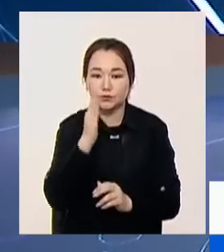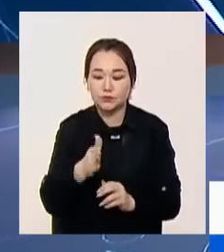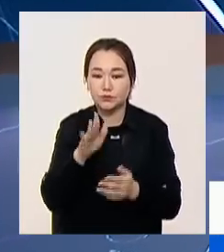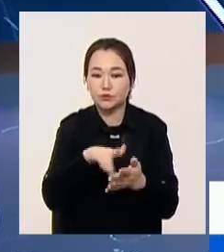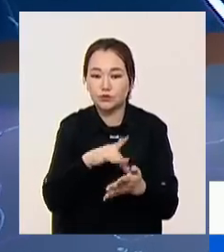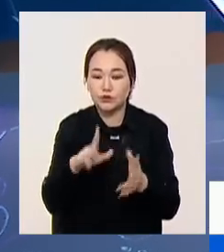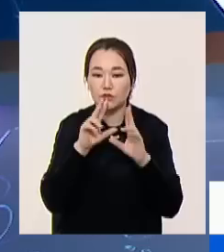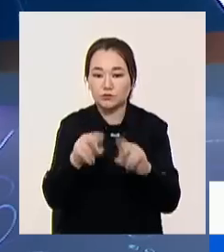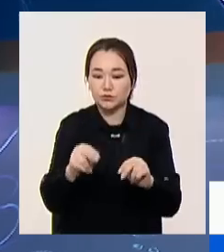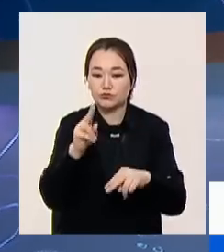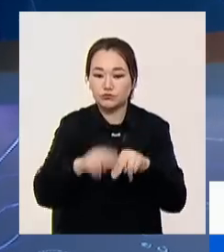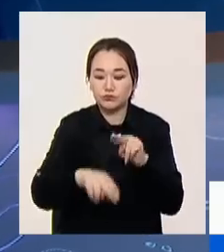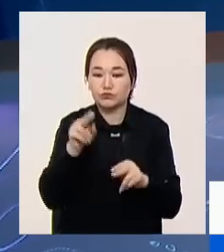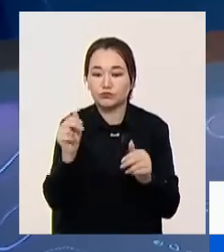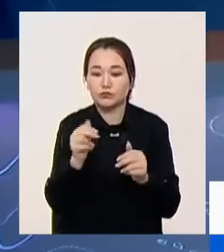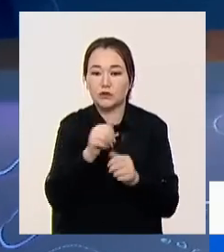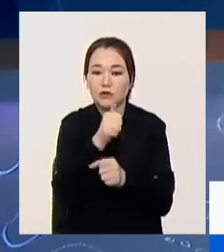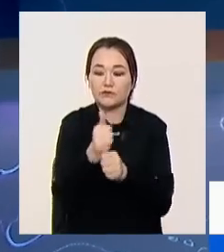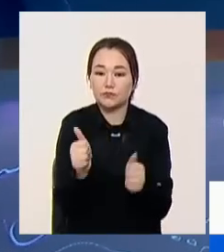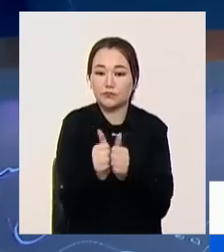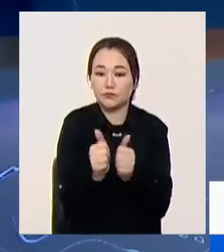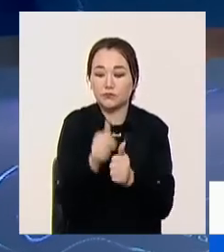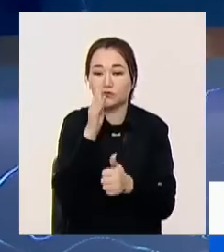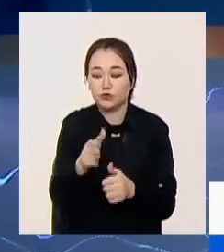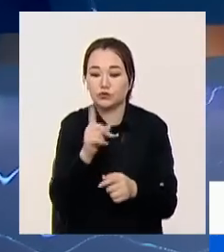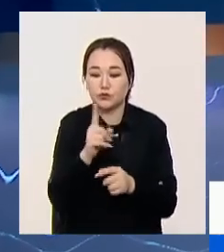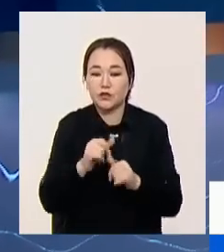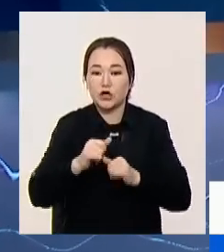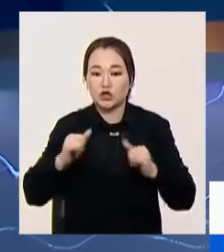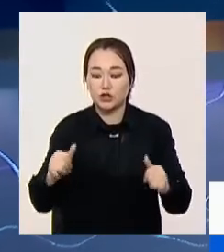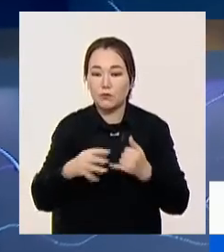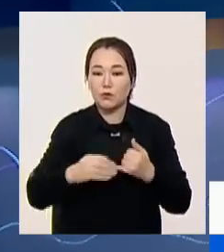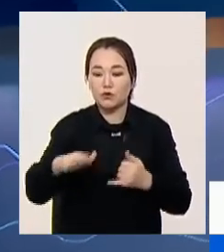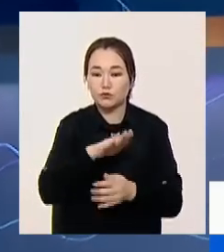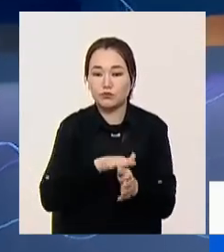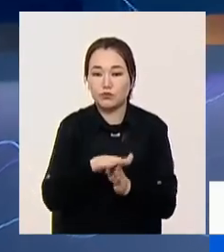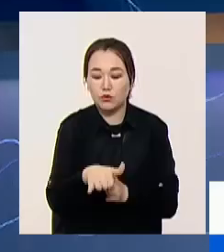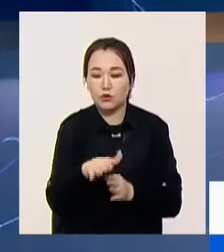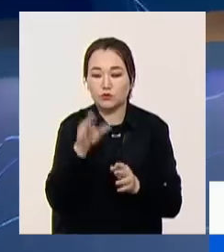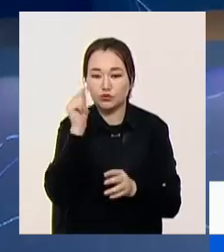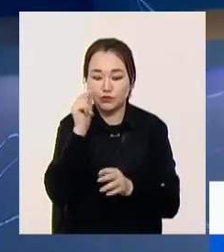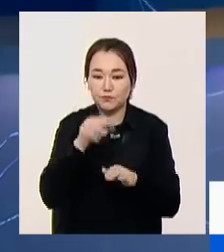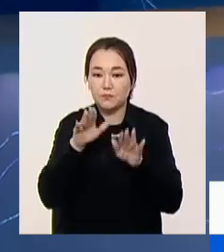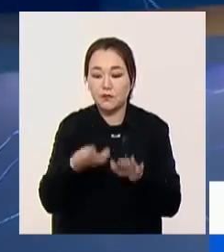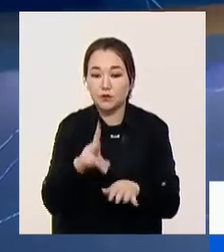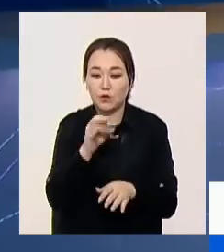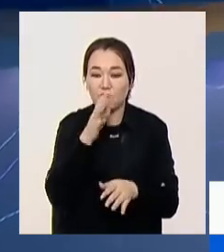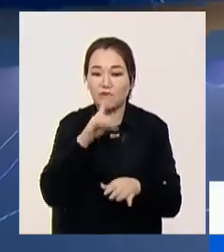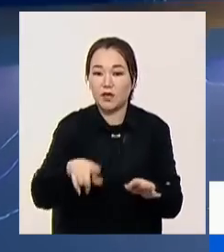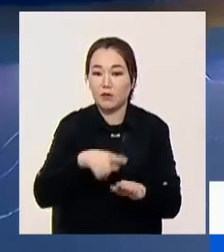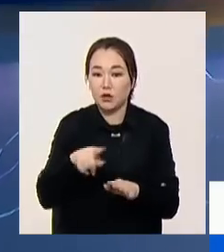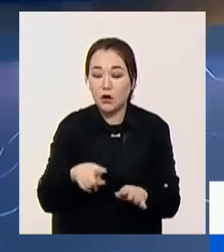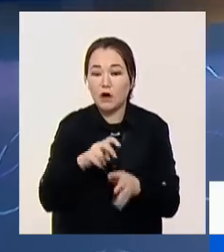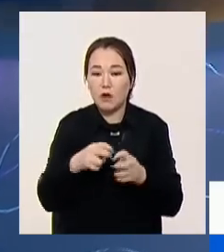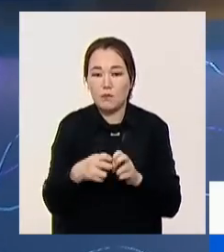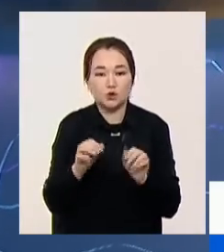им обещали возвести пристройку к основному зданию, чтобы расширить площадь в переполненном учебном заведении. Вот только время идет, а